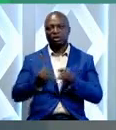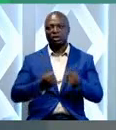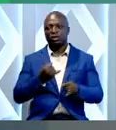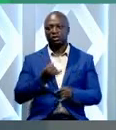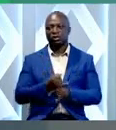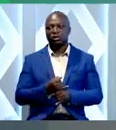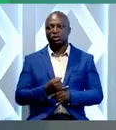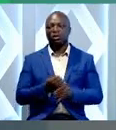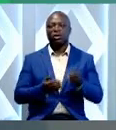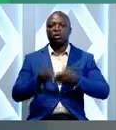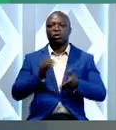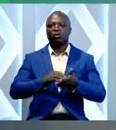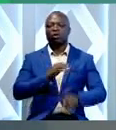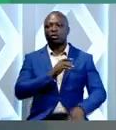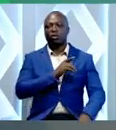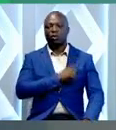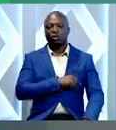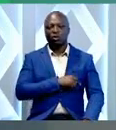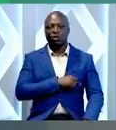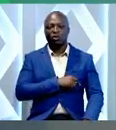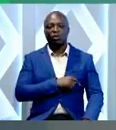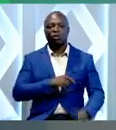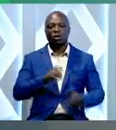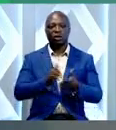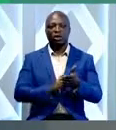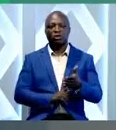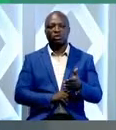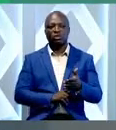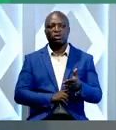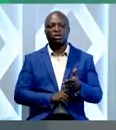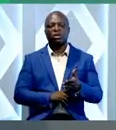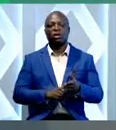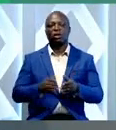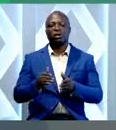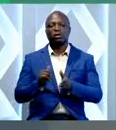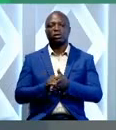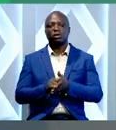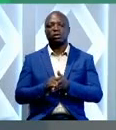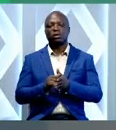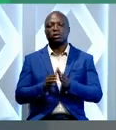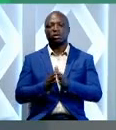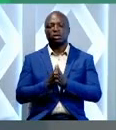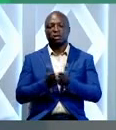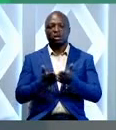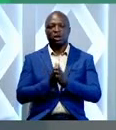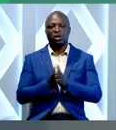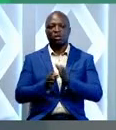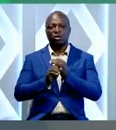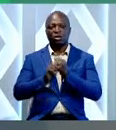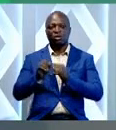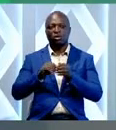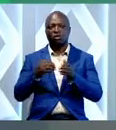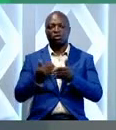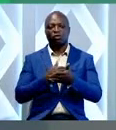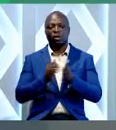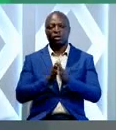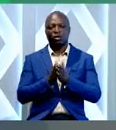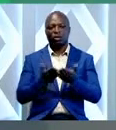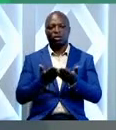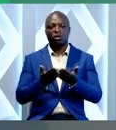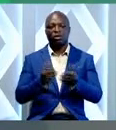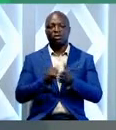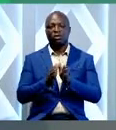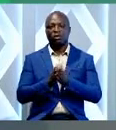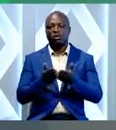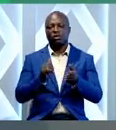internationale. Revenons au Togo, Togo littérature, dédicace d'un nouvel ouvrage, Du village à la table des rois, un chef-d'œuvre